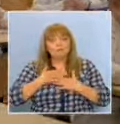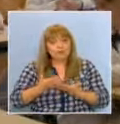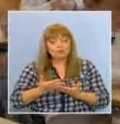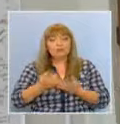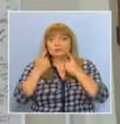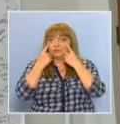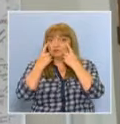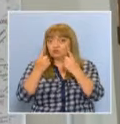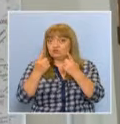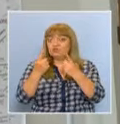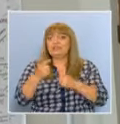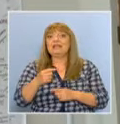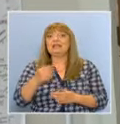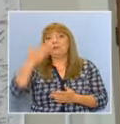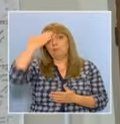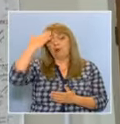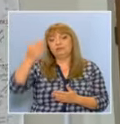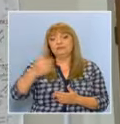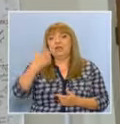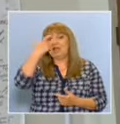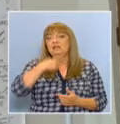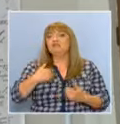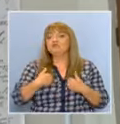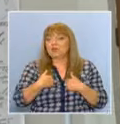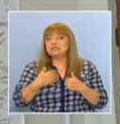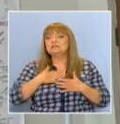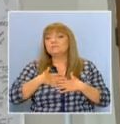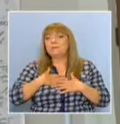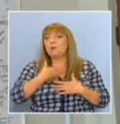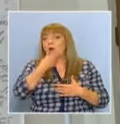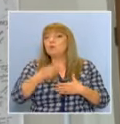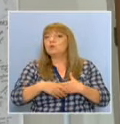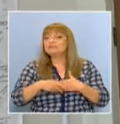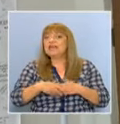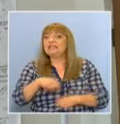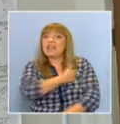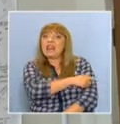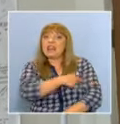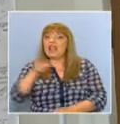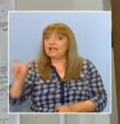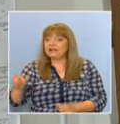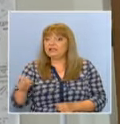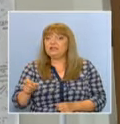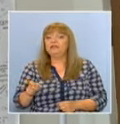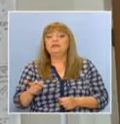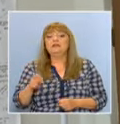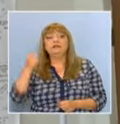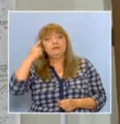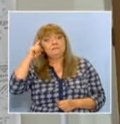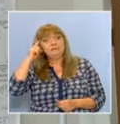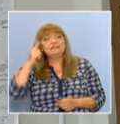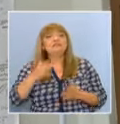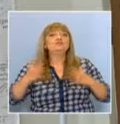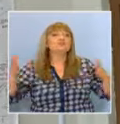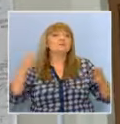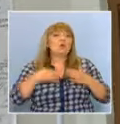чуят добра дума. Лично аз имам приятели лекари, както семейни, така и лични, и смятам, че са